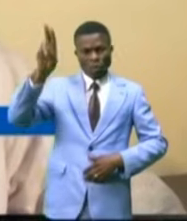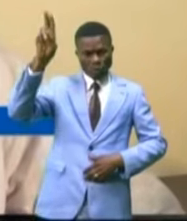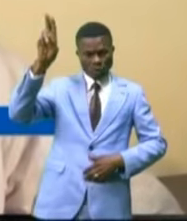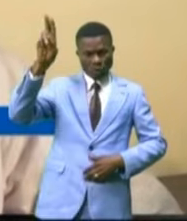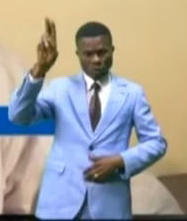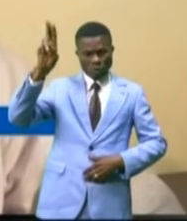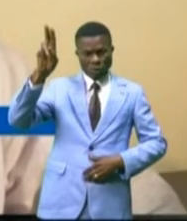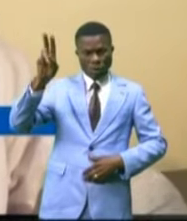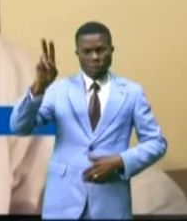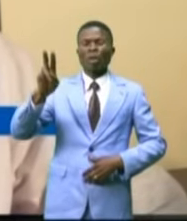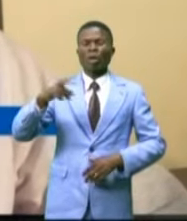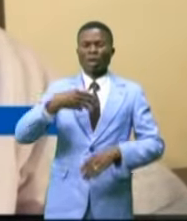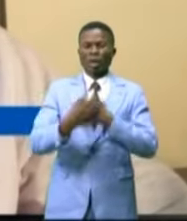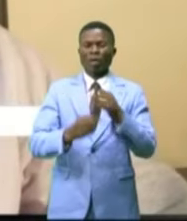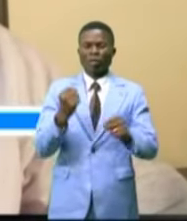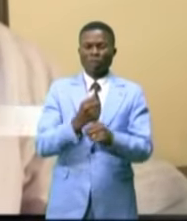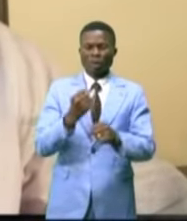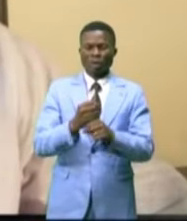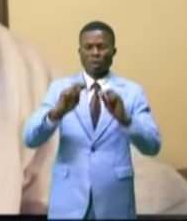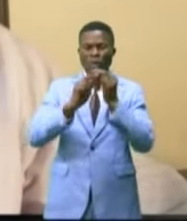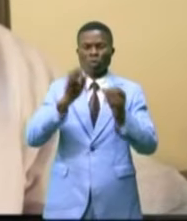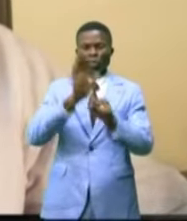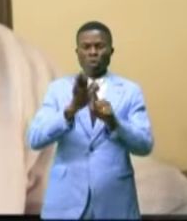lance de la dite